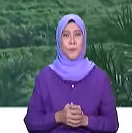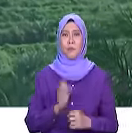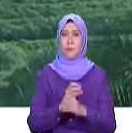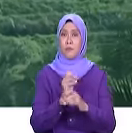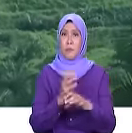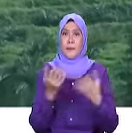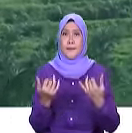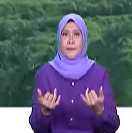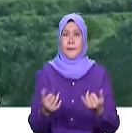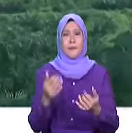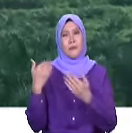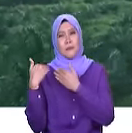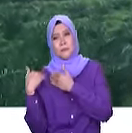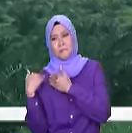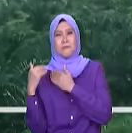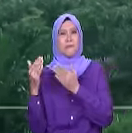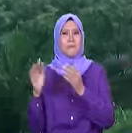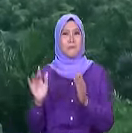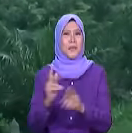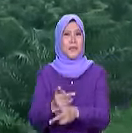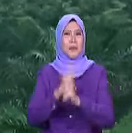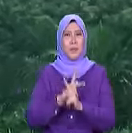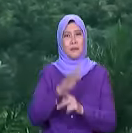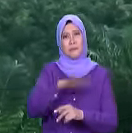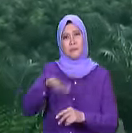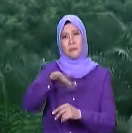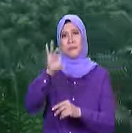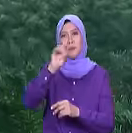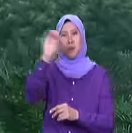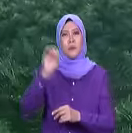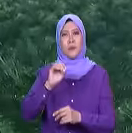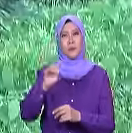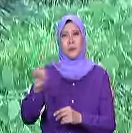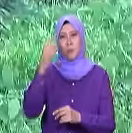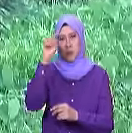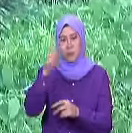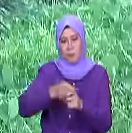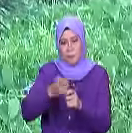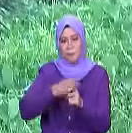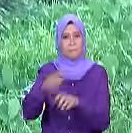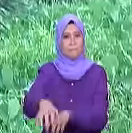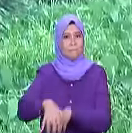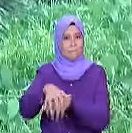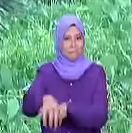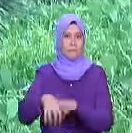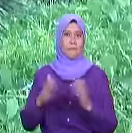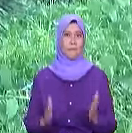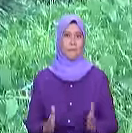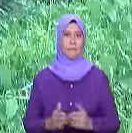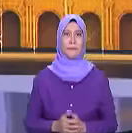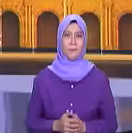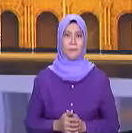inisiatif berkenaan, beban pinjaman akan berkurangan dengan purata 80% untuk setiap peneroka.